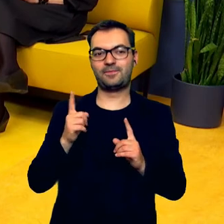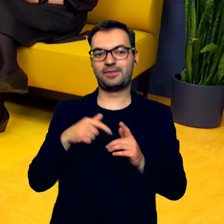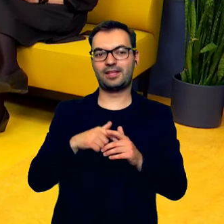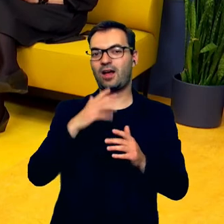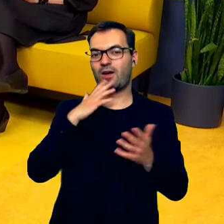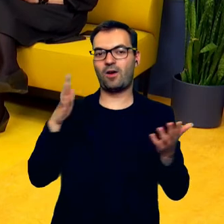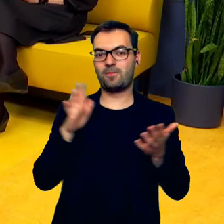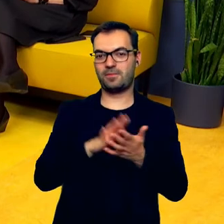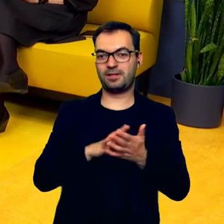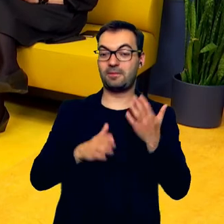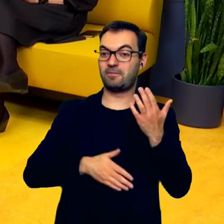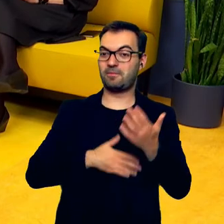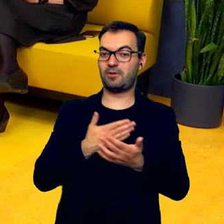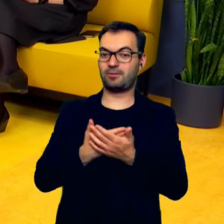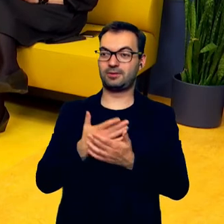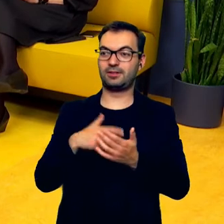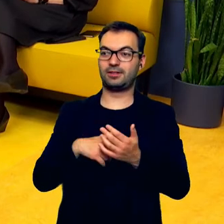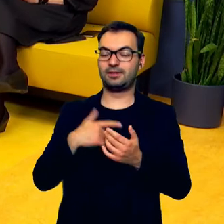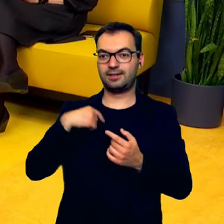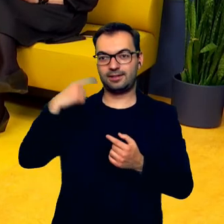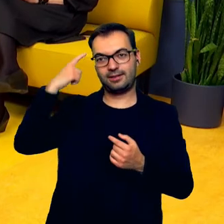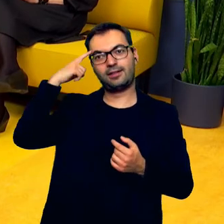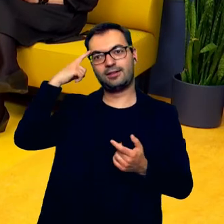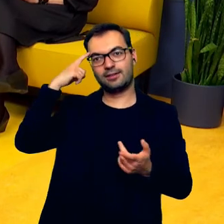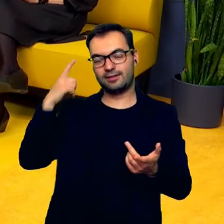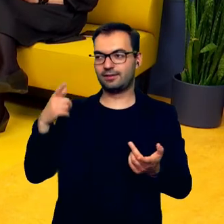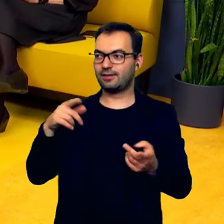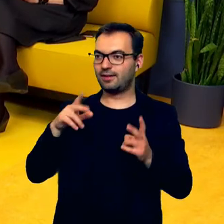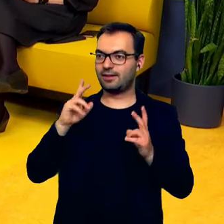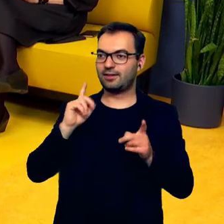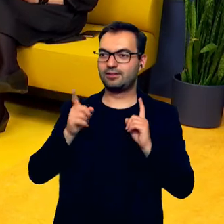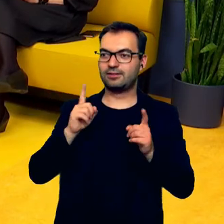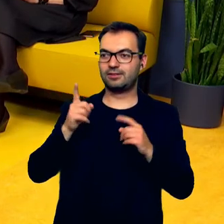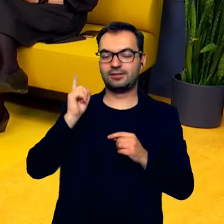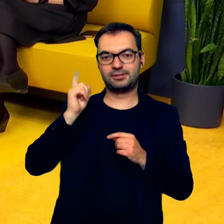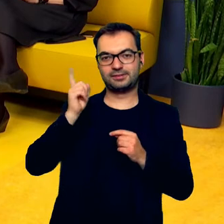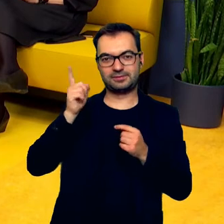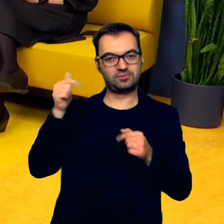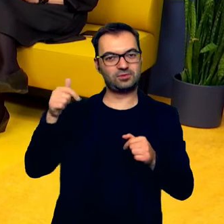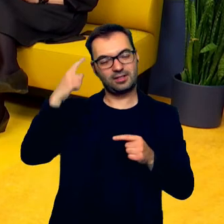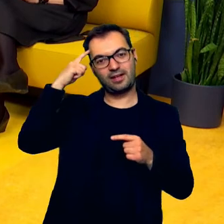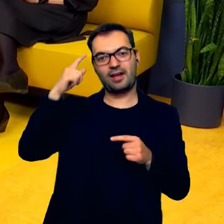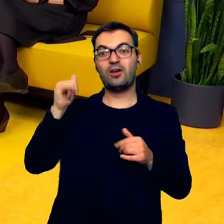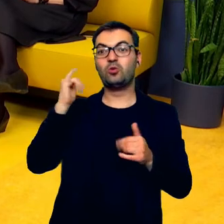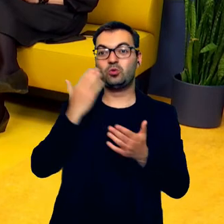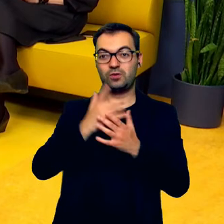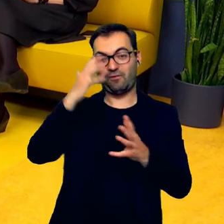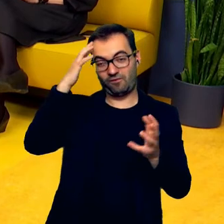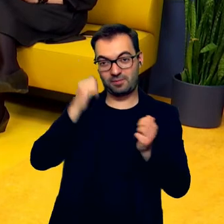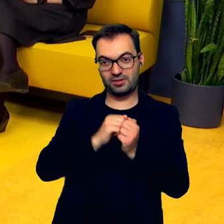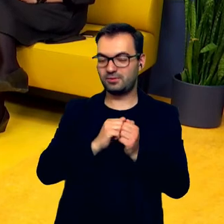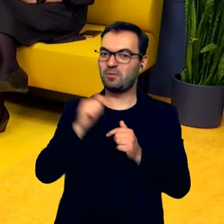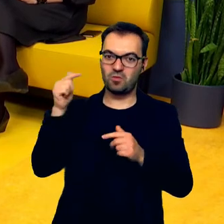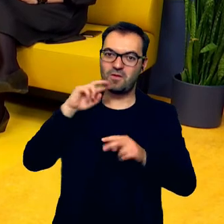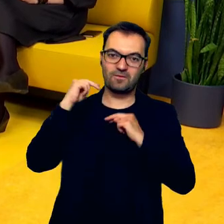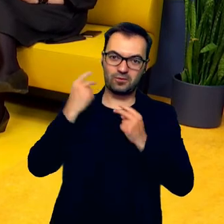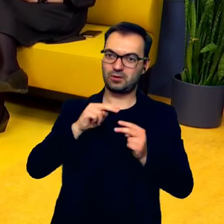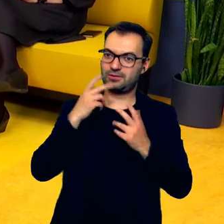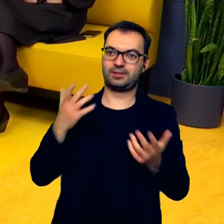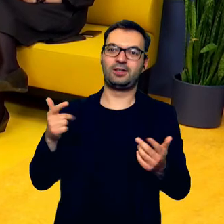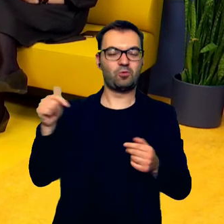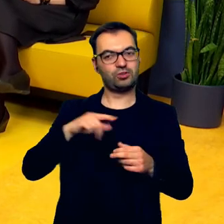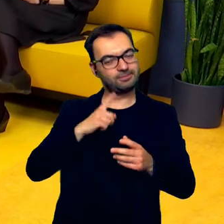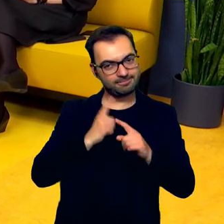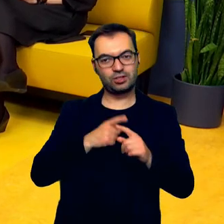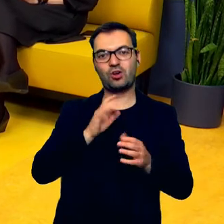ta opinia, czy ta propozycja pani Beaty uświadomiła mi, że wracaj, Krajewski, do motywów, które już kiedyś przedstawiłeś,